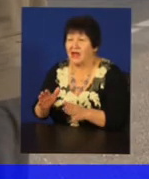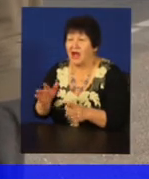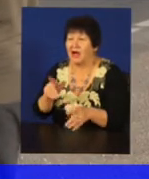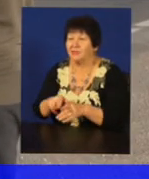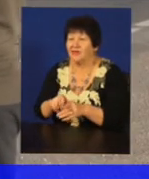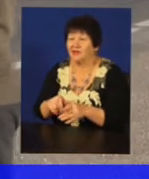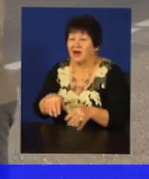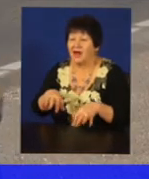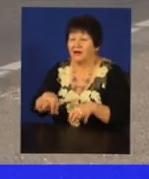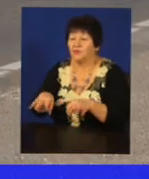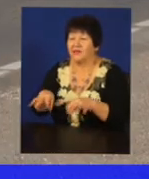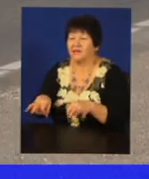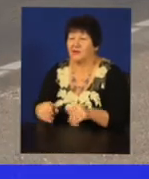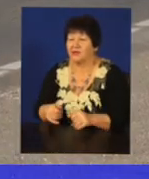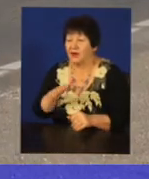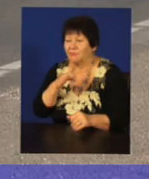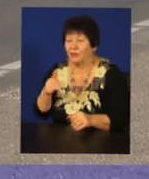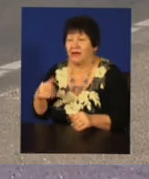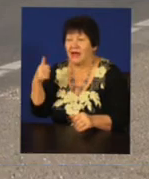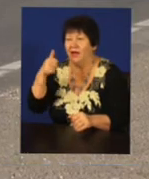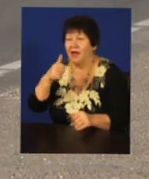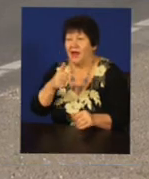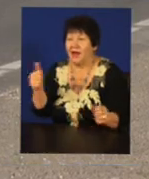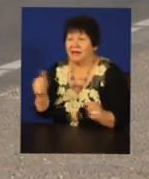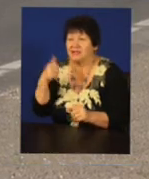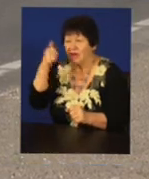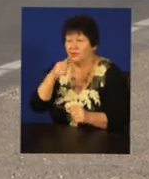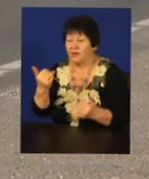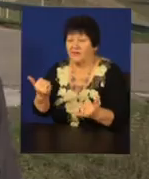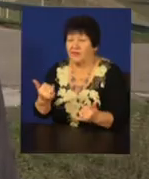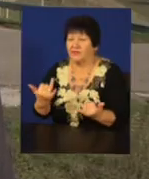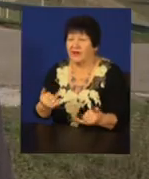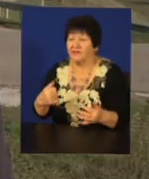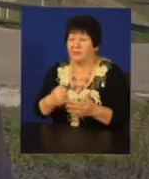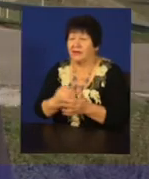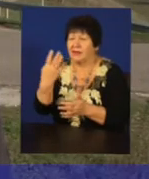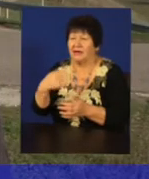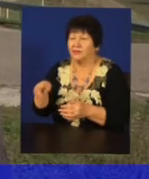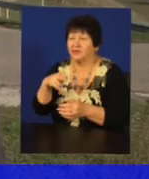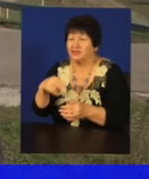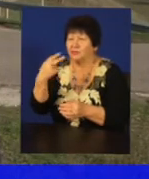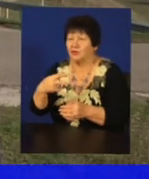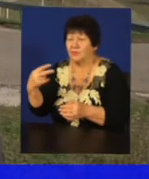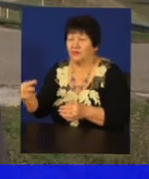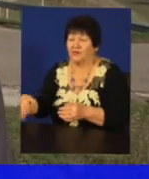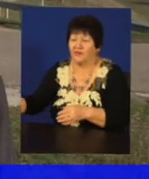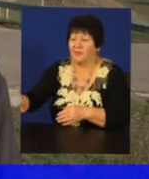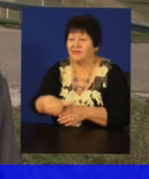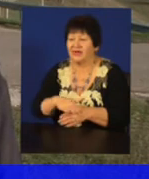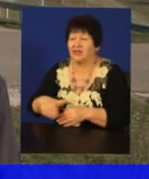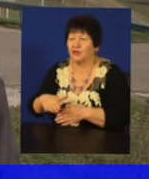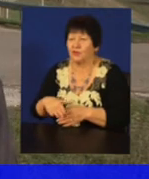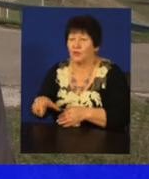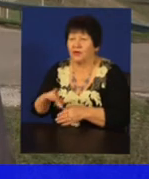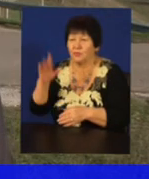mobile ale unităților de transport în perioada rece a anului. În ziua de astăzi, până la data de 4 decembrie 2020, pentru teritoriul